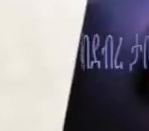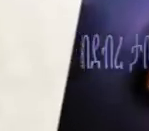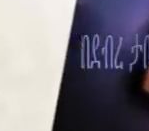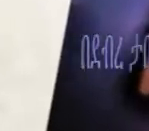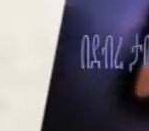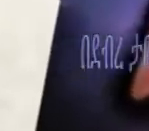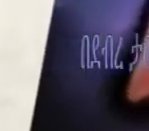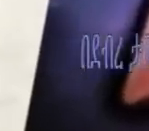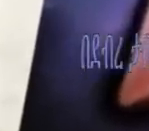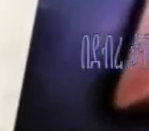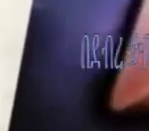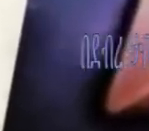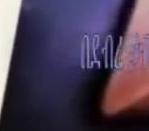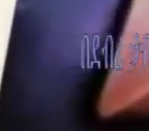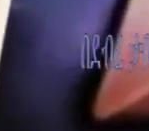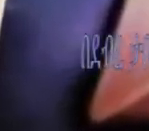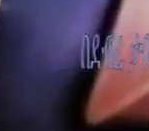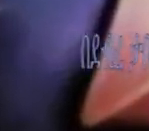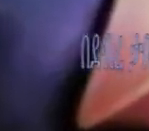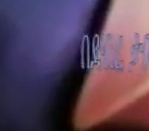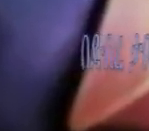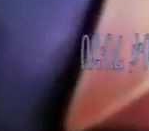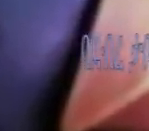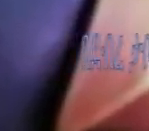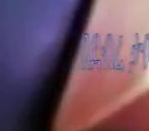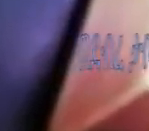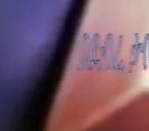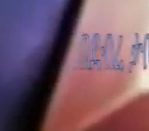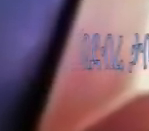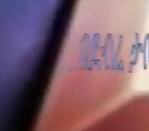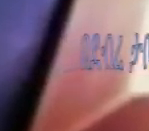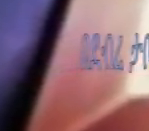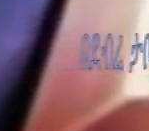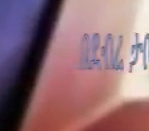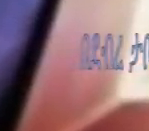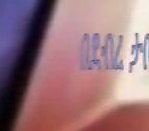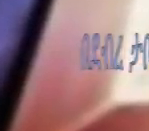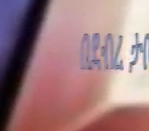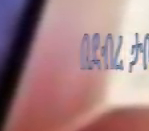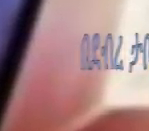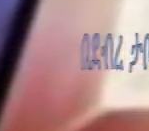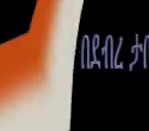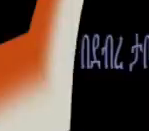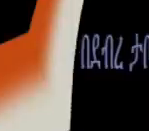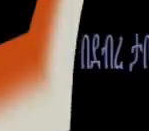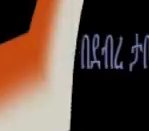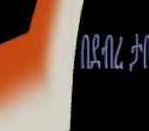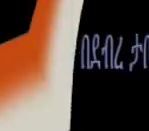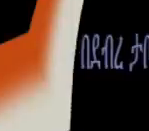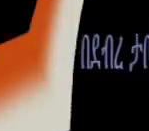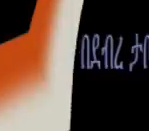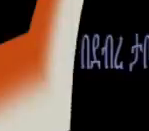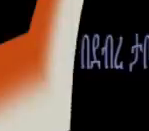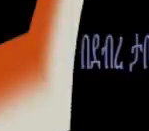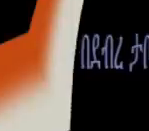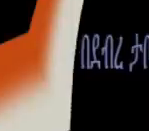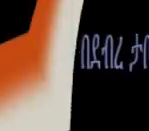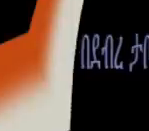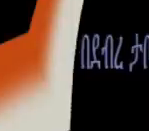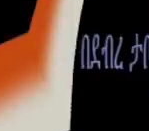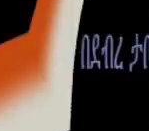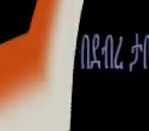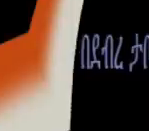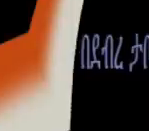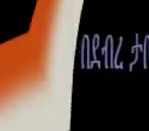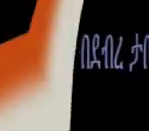نو يدبر ثابور إمبال بعاران ناكبر. أودنا سياسرو لات سواتا متمرد. بدبر ثابور يسوع سفيد كريستيان يدبر ثابور